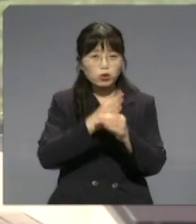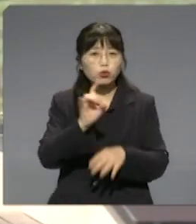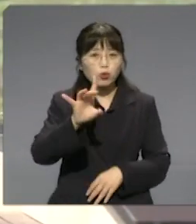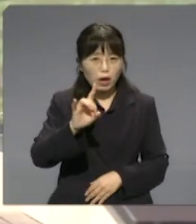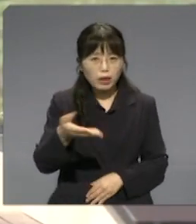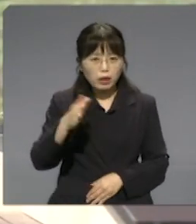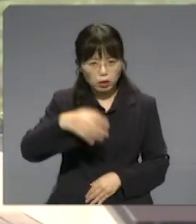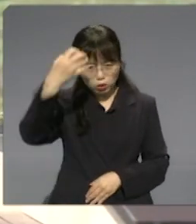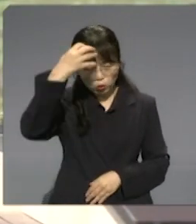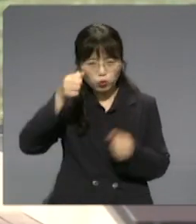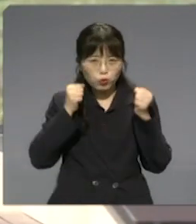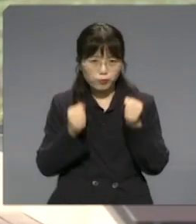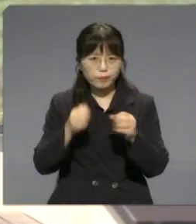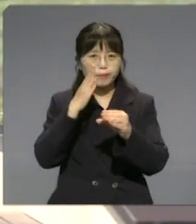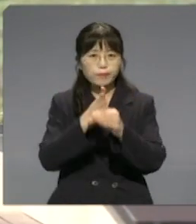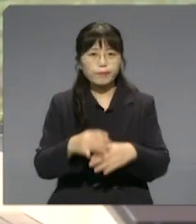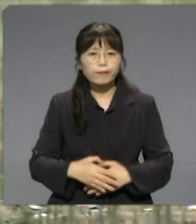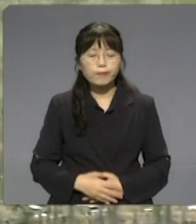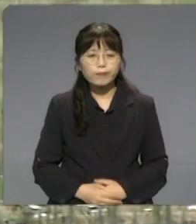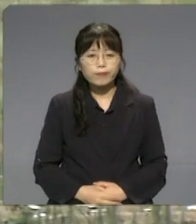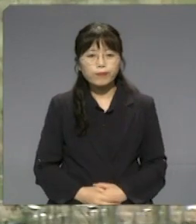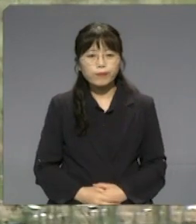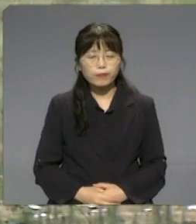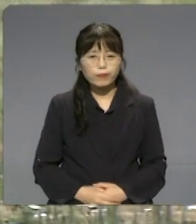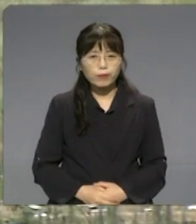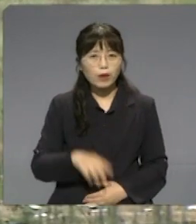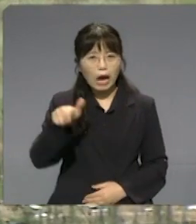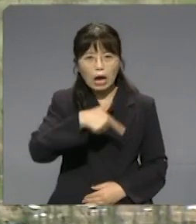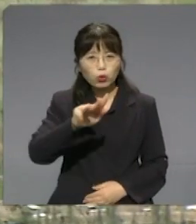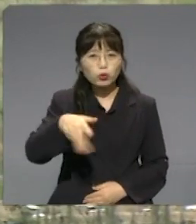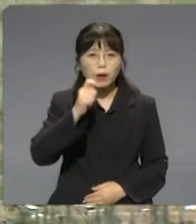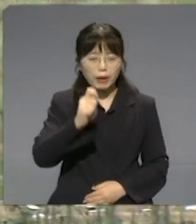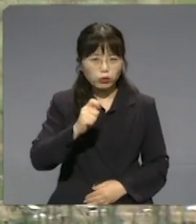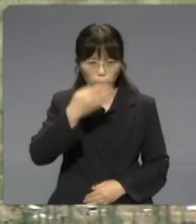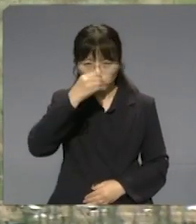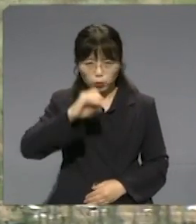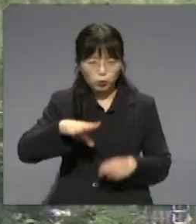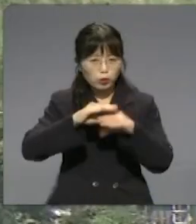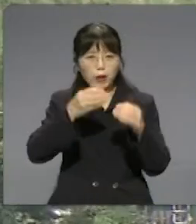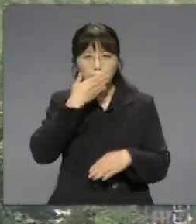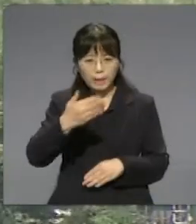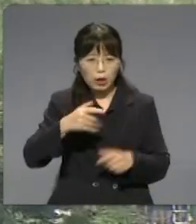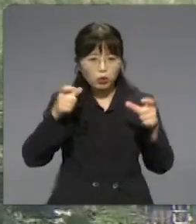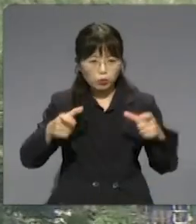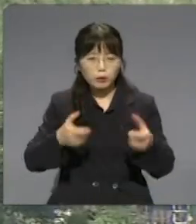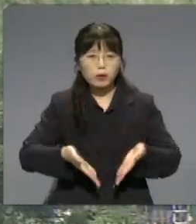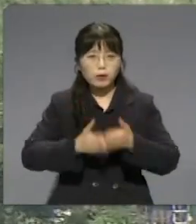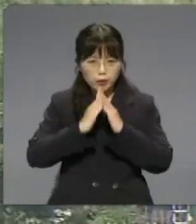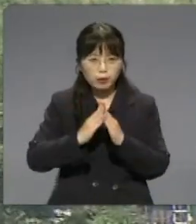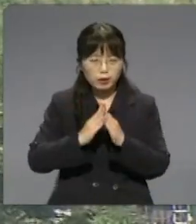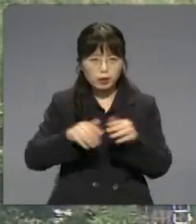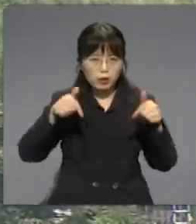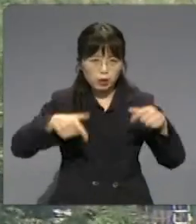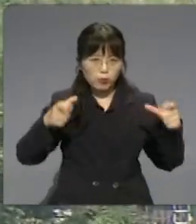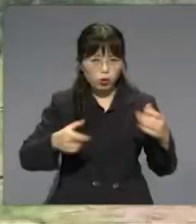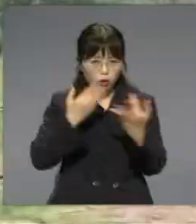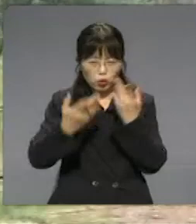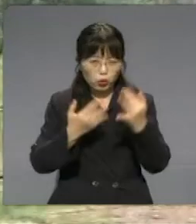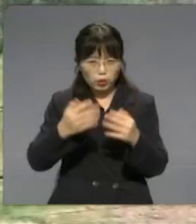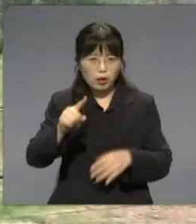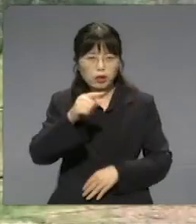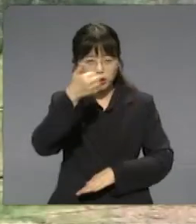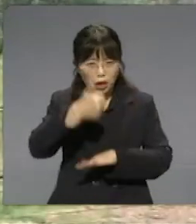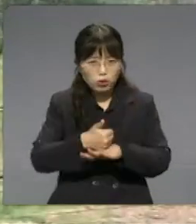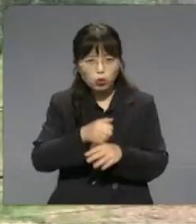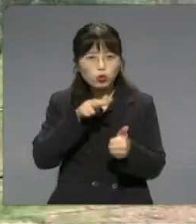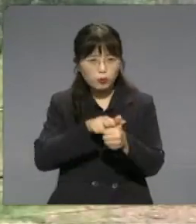곳인데 영종에 위치해 있습니다. 하루 300톤의 쓰레기를 처리할 수 있는 규모로 지어지는 서북권 소각장의 최종